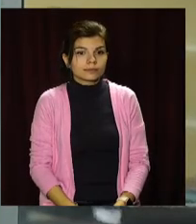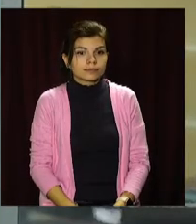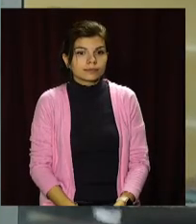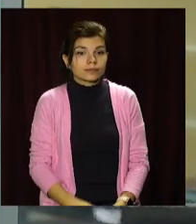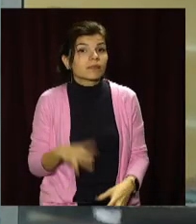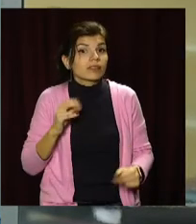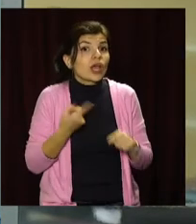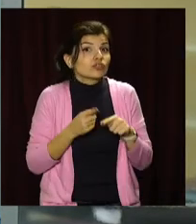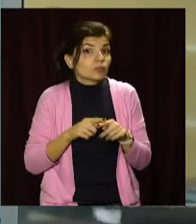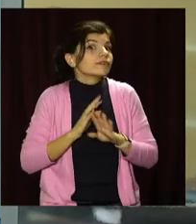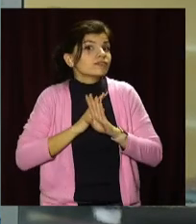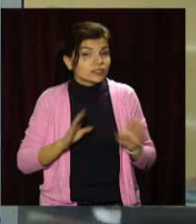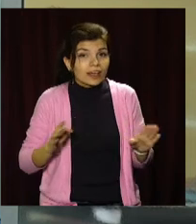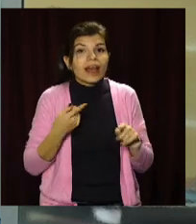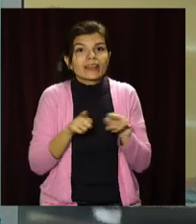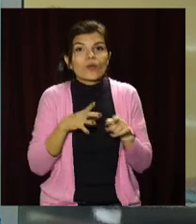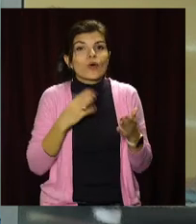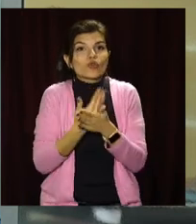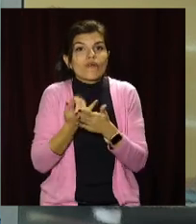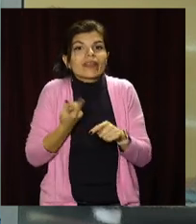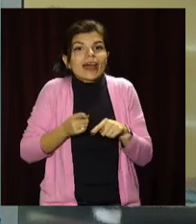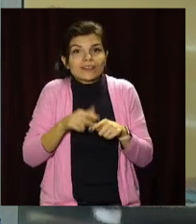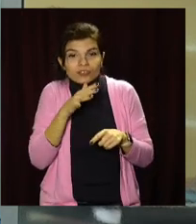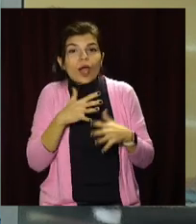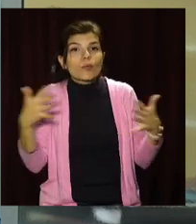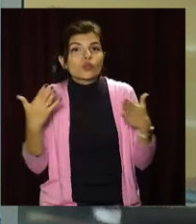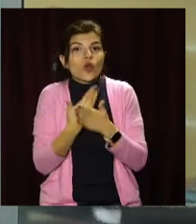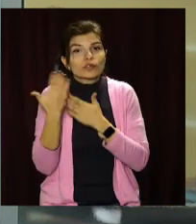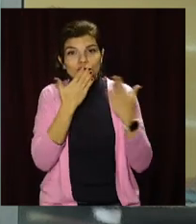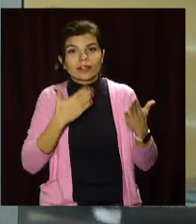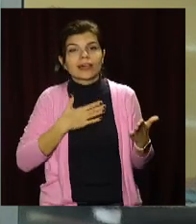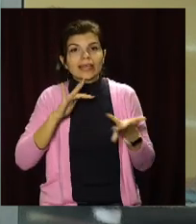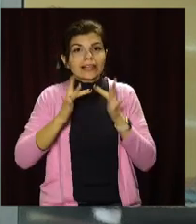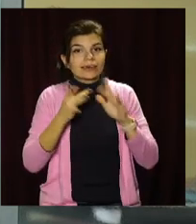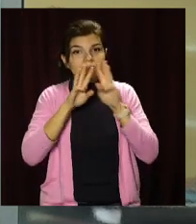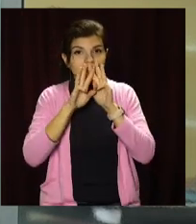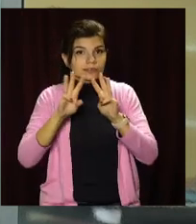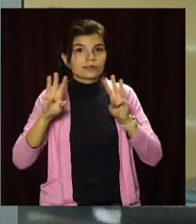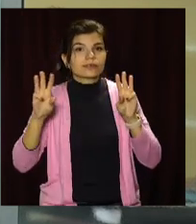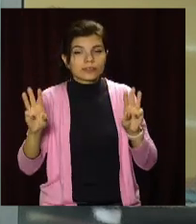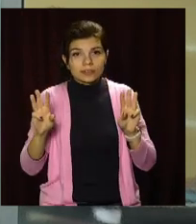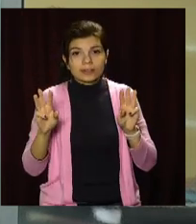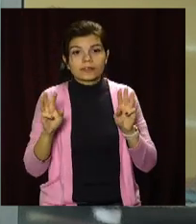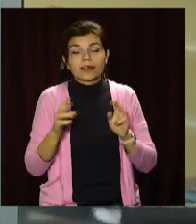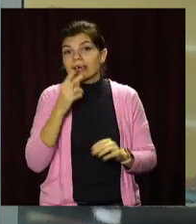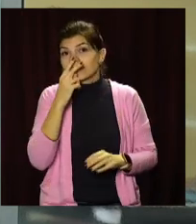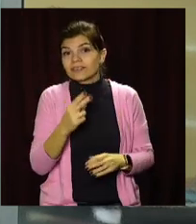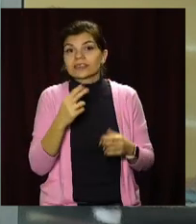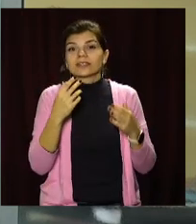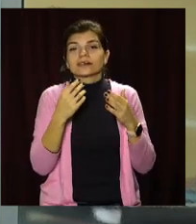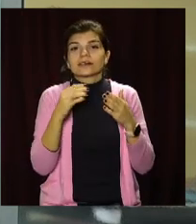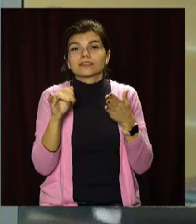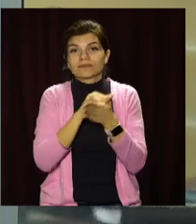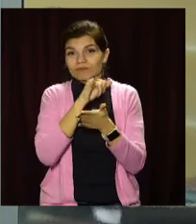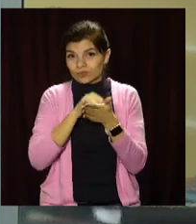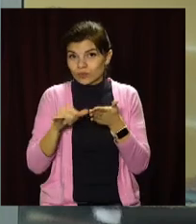На цьому в мене все. Такими були новини на цей час. А більше новин читайте на нашому сайті opentv.media. Дивіться сюжети в